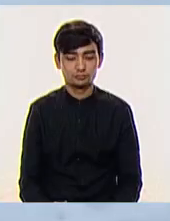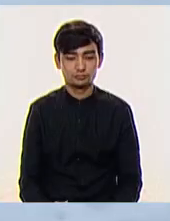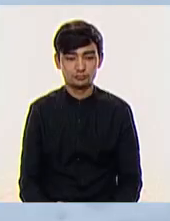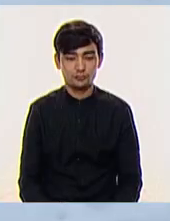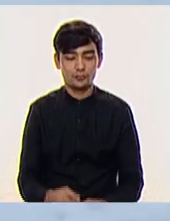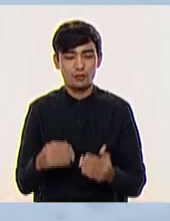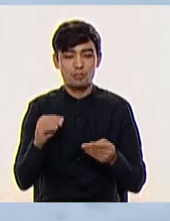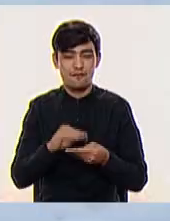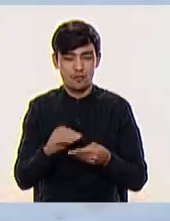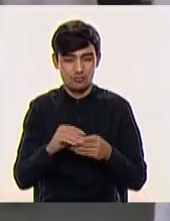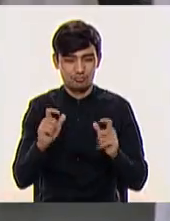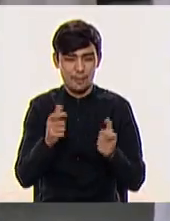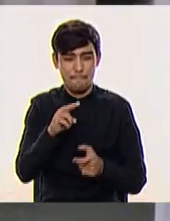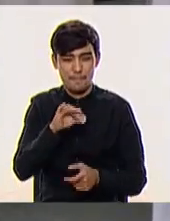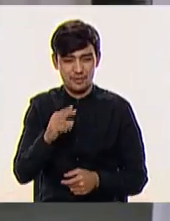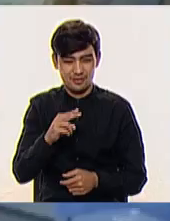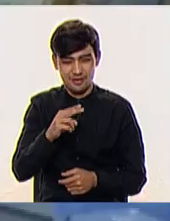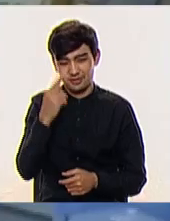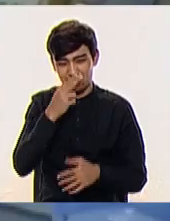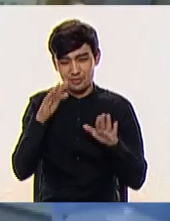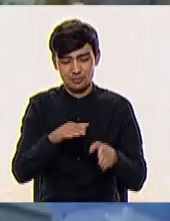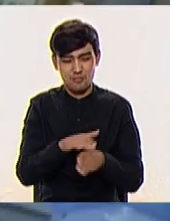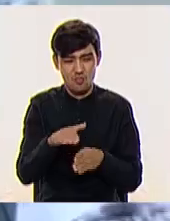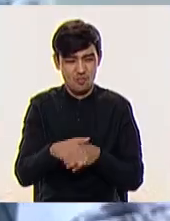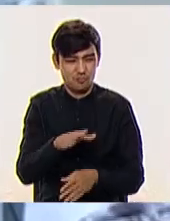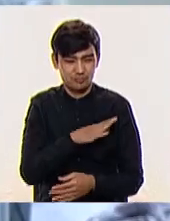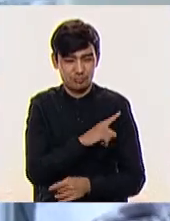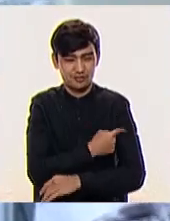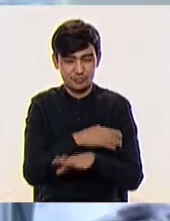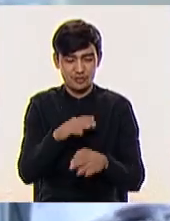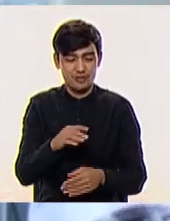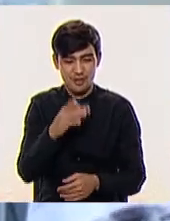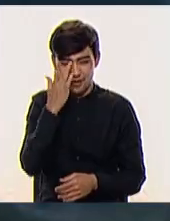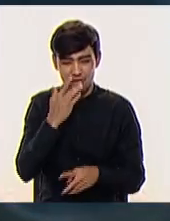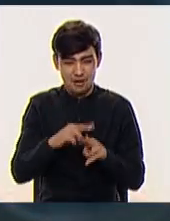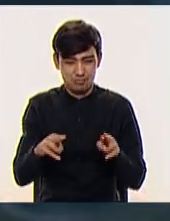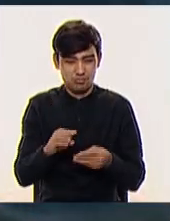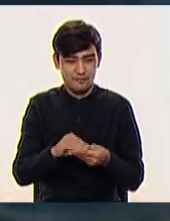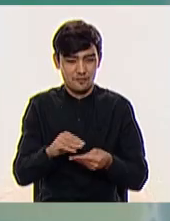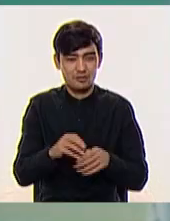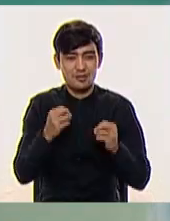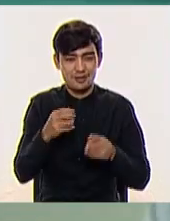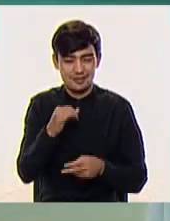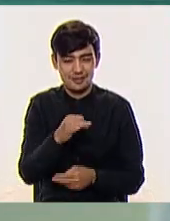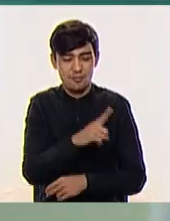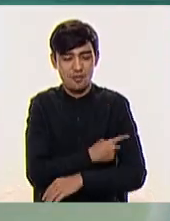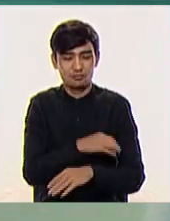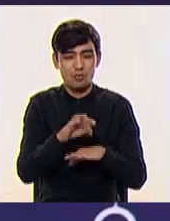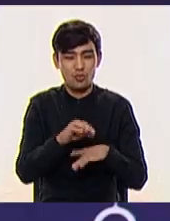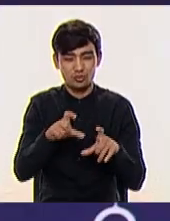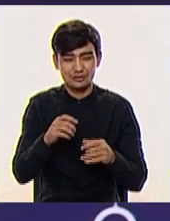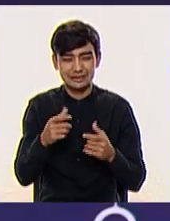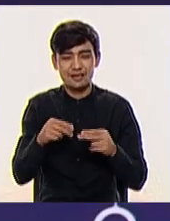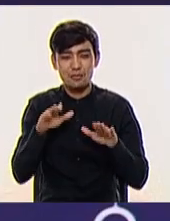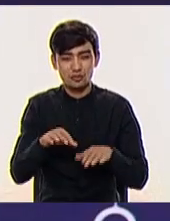И снова пик. В Нур-Султане заполнены отделения реанимации. Неужели повторяется летняя ситуация? Где будут размещать больных коронавирусом?